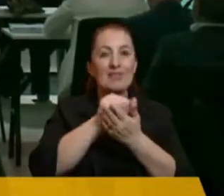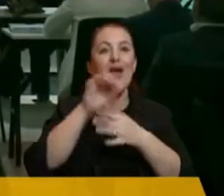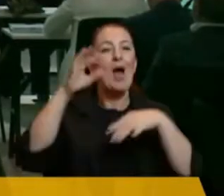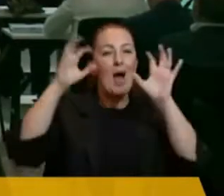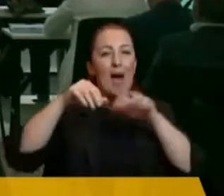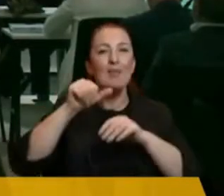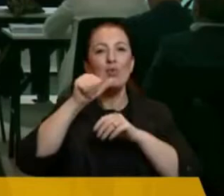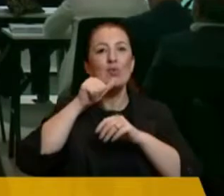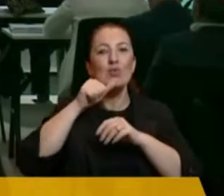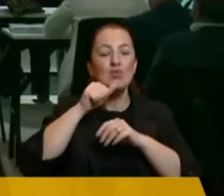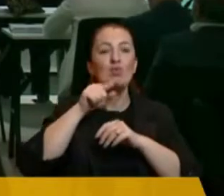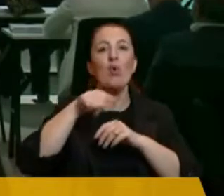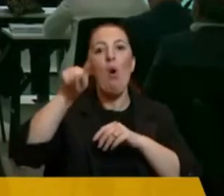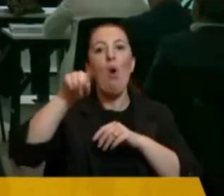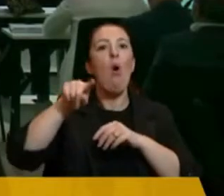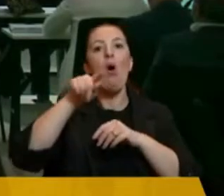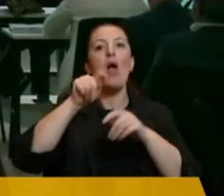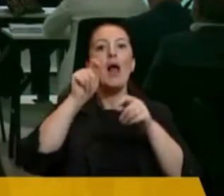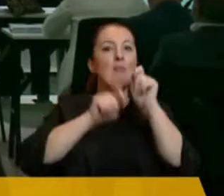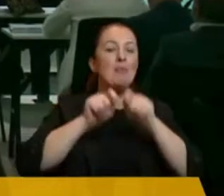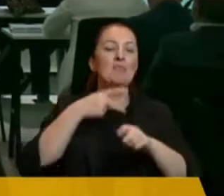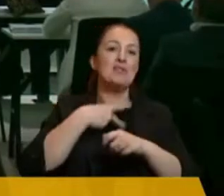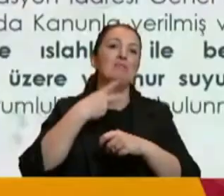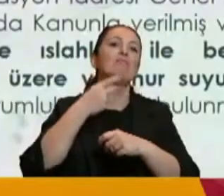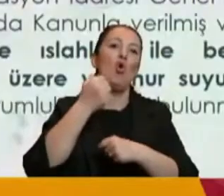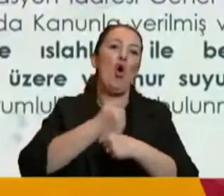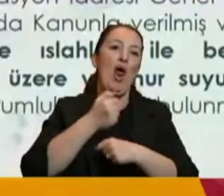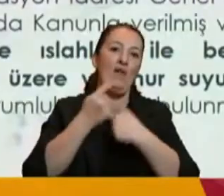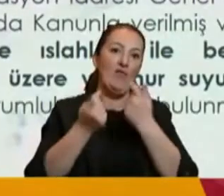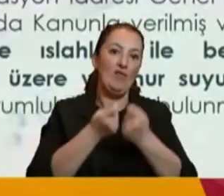bizim görevlerimiz arasındadır